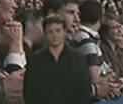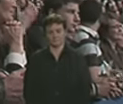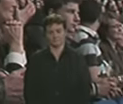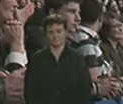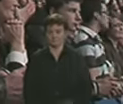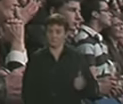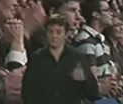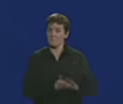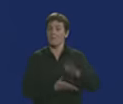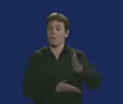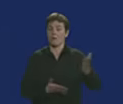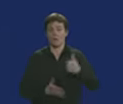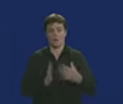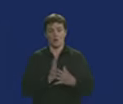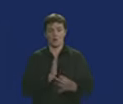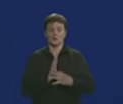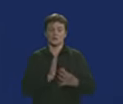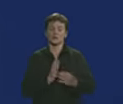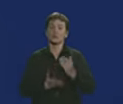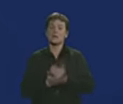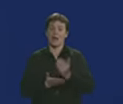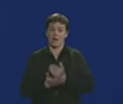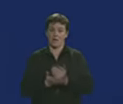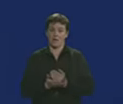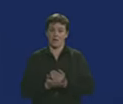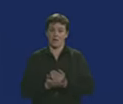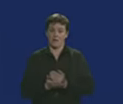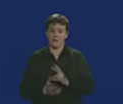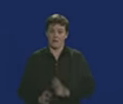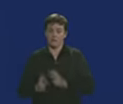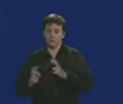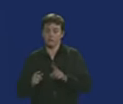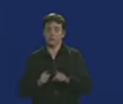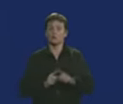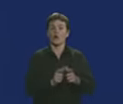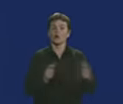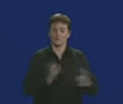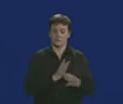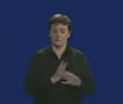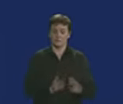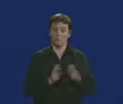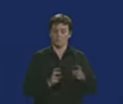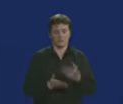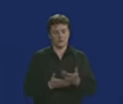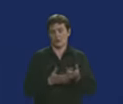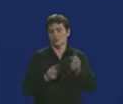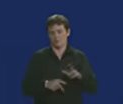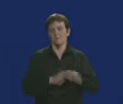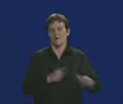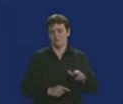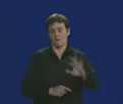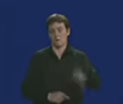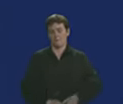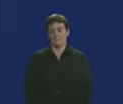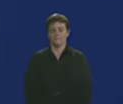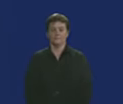Il a promis d'augmenter les cotisations payées par les salariés et les cotisations payées par les entreprises. Il tiendra promesse.